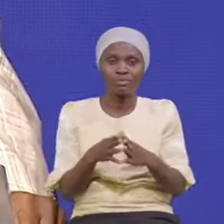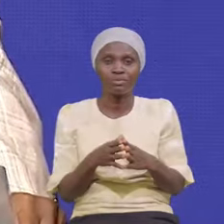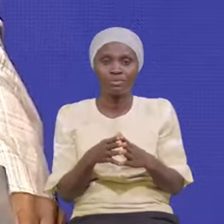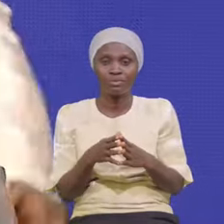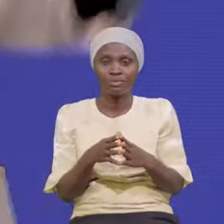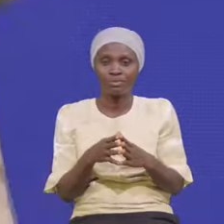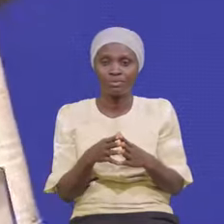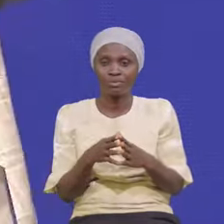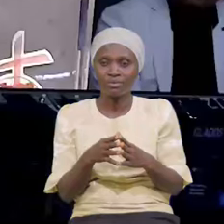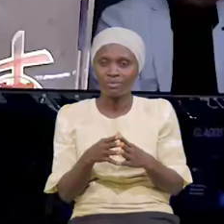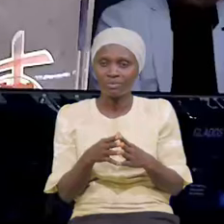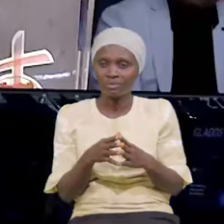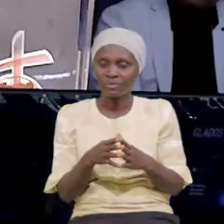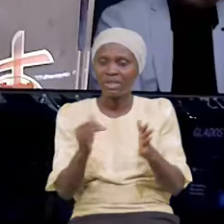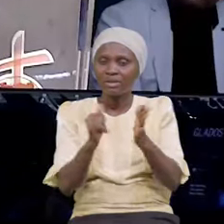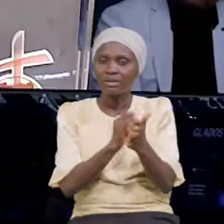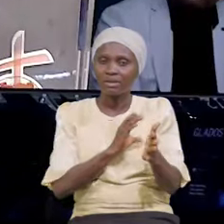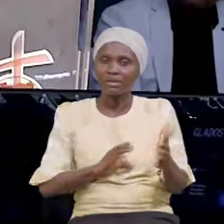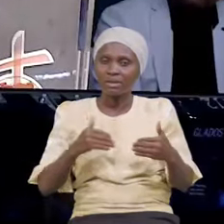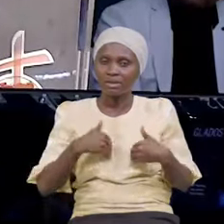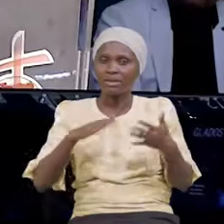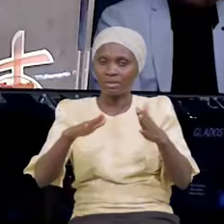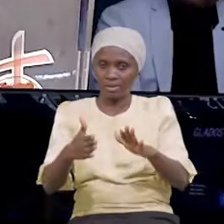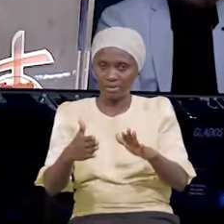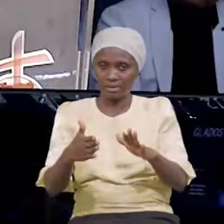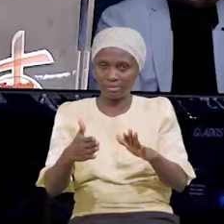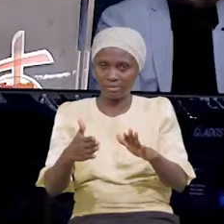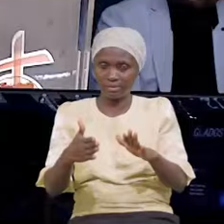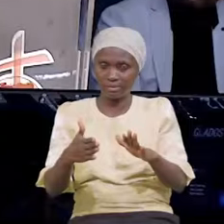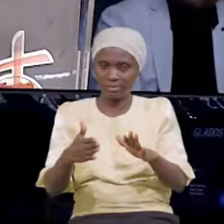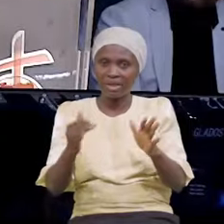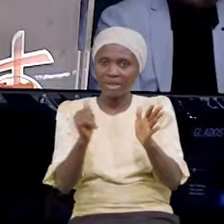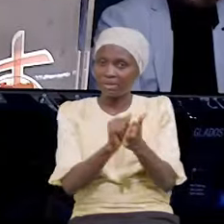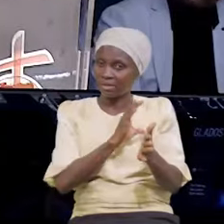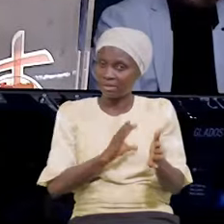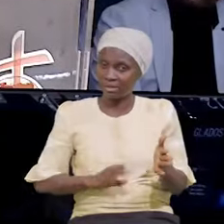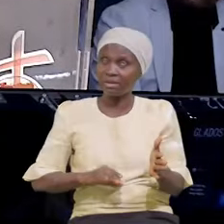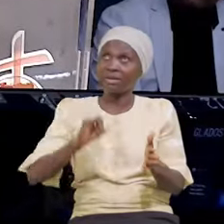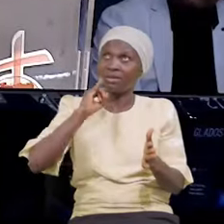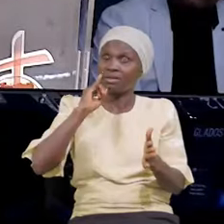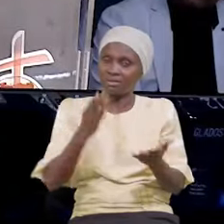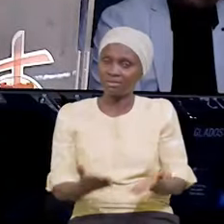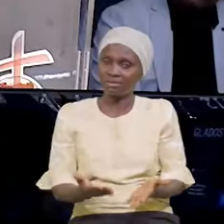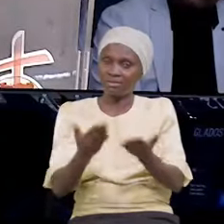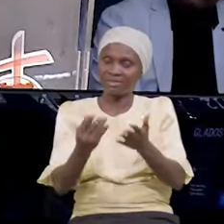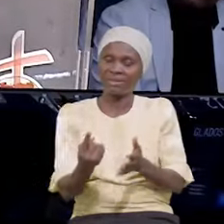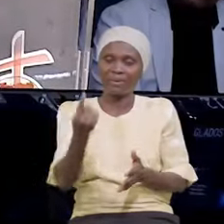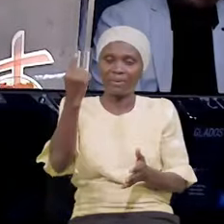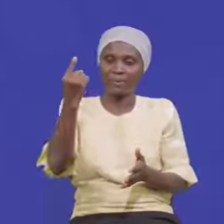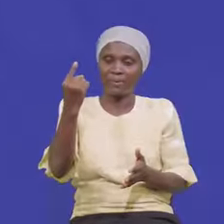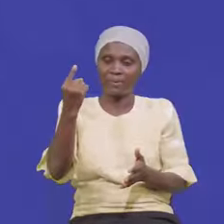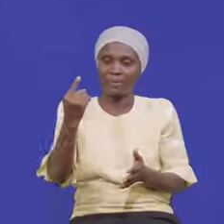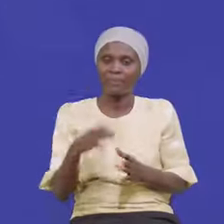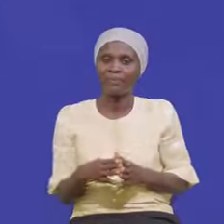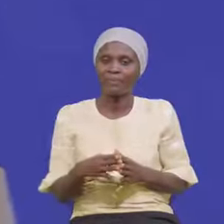జ్ఞానములోకి రావాలని కోరుతున్నాడు. That Christ has died. క్రీస్తు మరణించాడని. That Christ has lifted up. క్రీస్తు పైకి లేవనెత్తబడ్డాడని. He